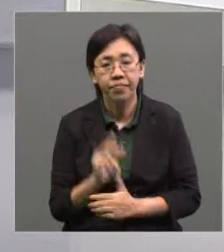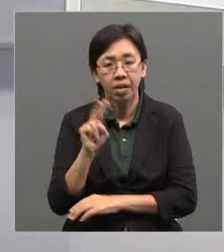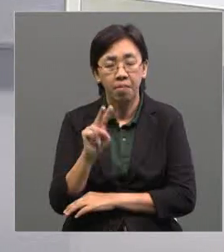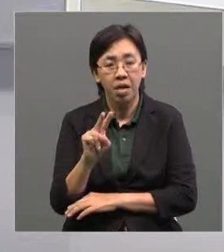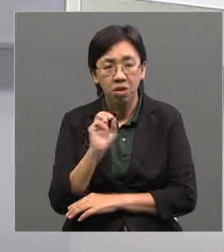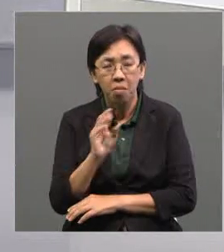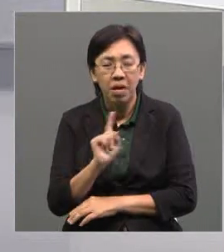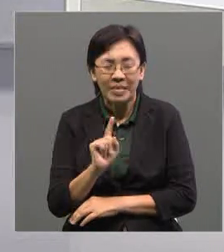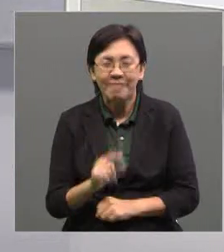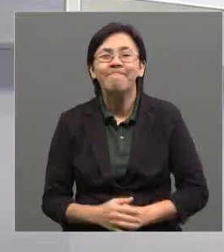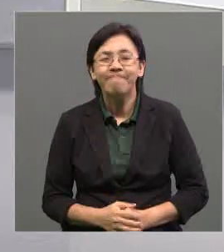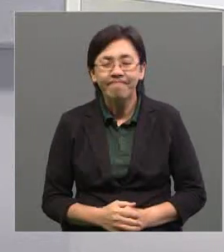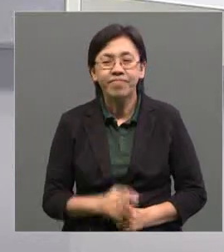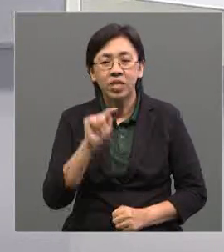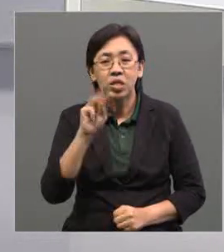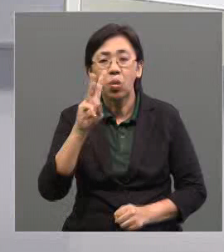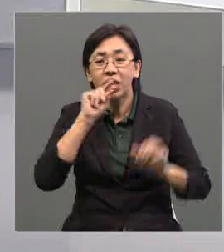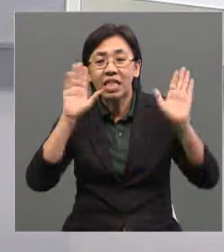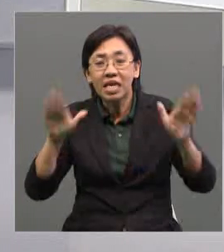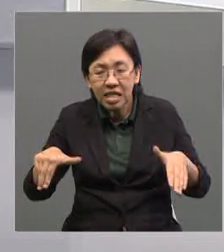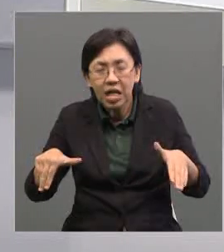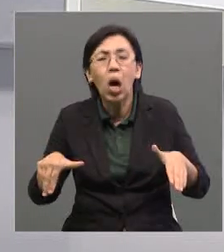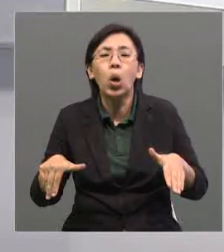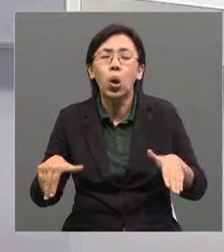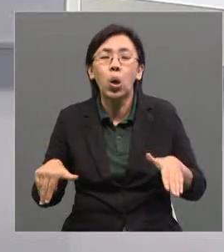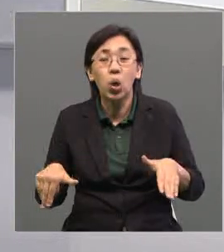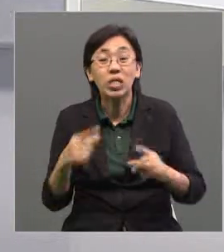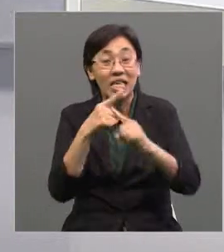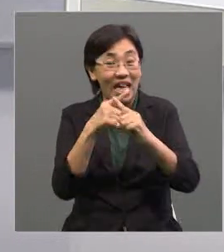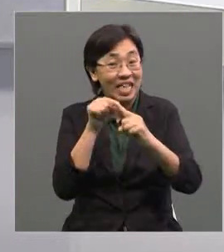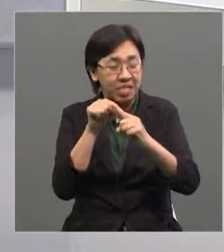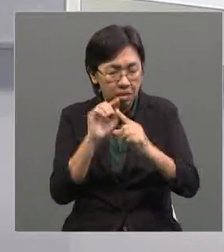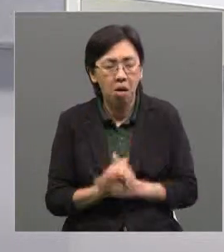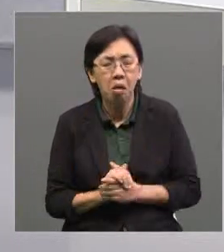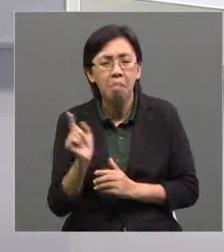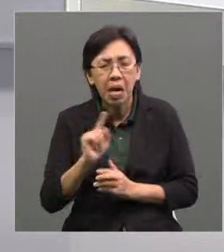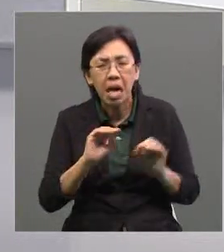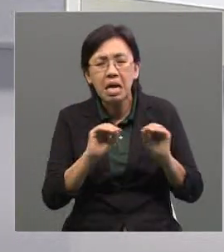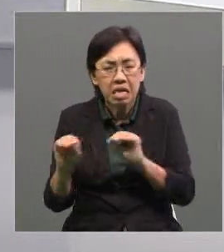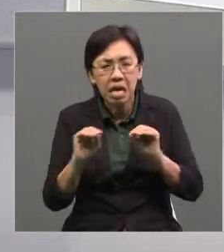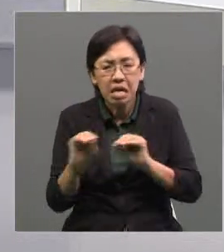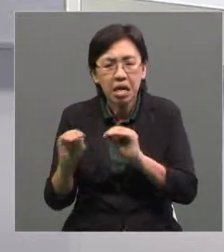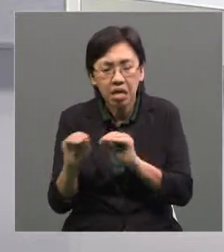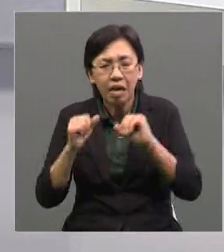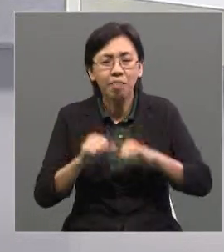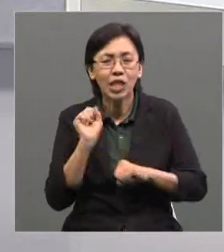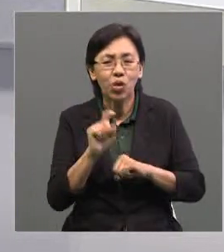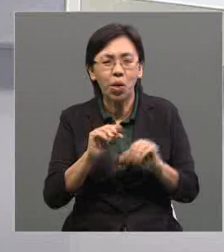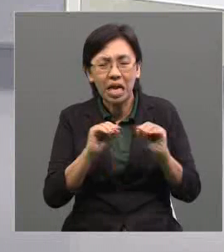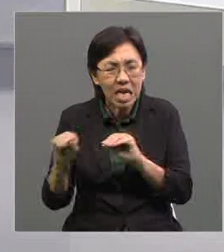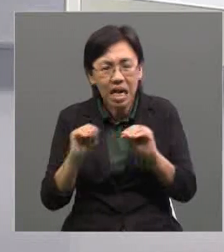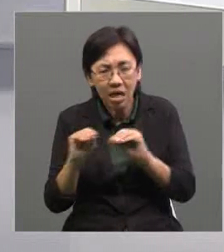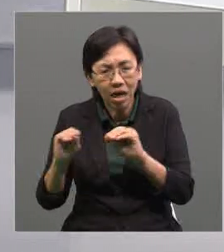มาแล้วก็ถึงขั้นแบบโใน Twitterใน xใน xเนี่ยยิงกันมาตลอดนะคะว่าเลื่อนๆๆมติด่วนเลื่อนๆ